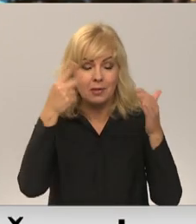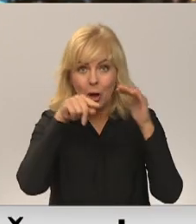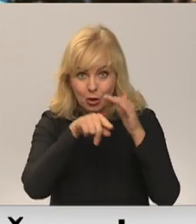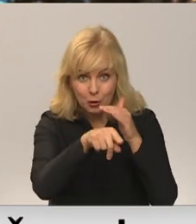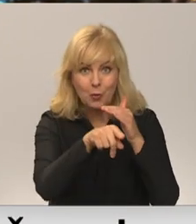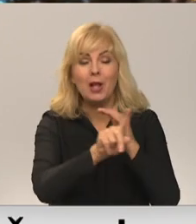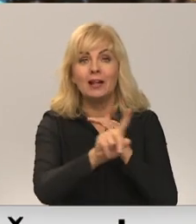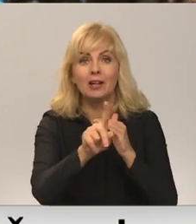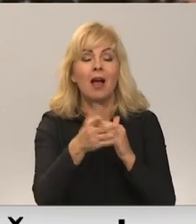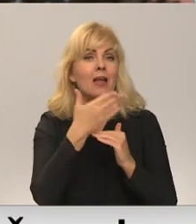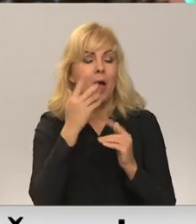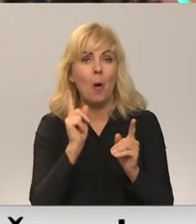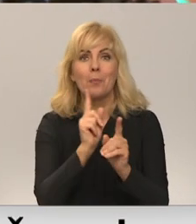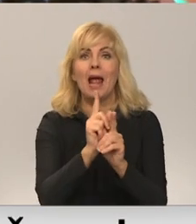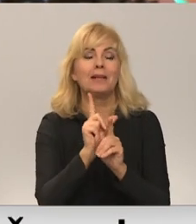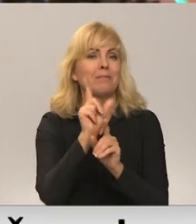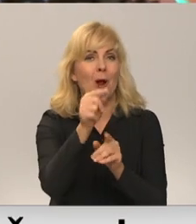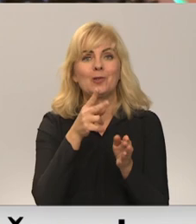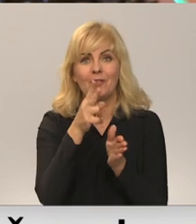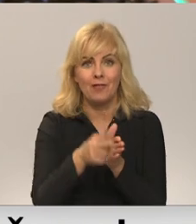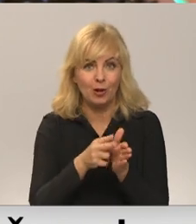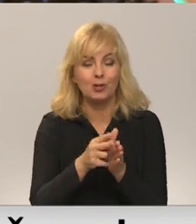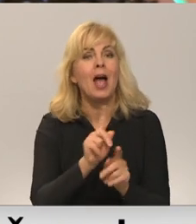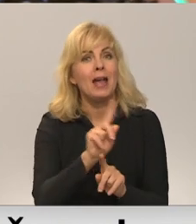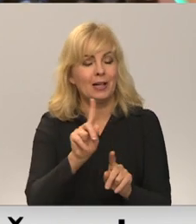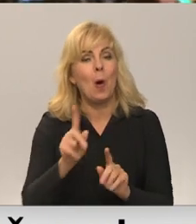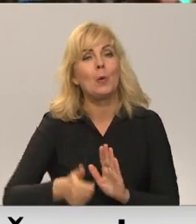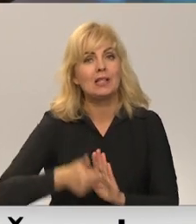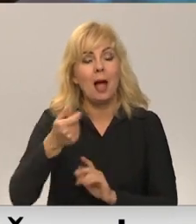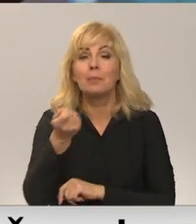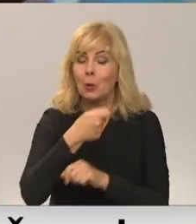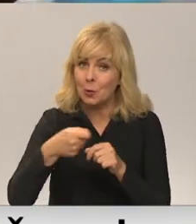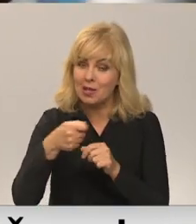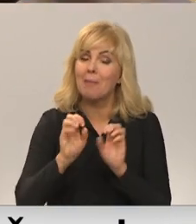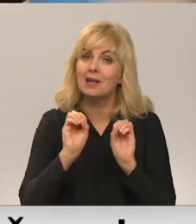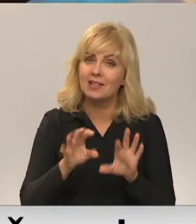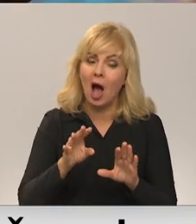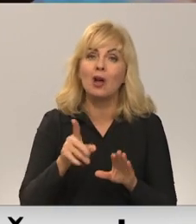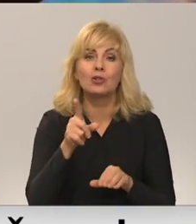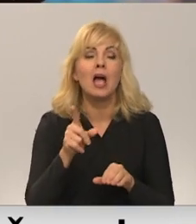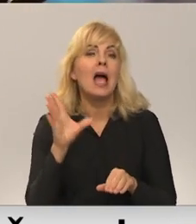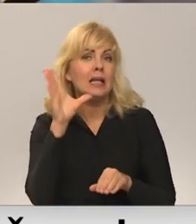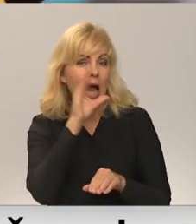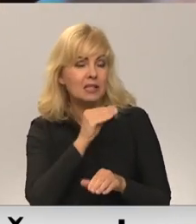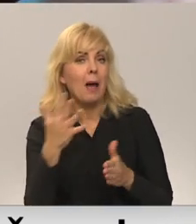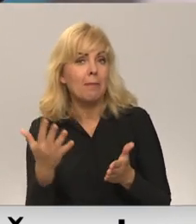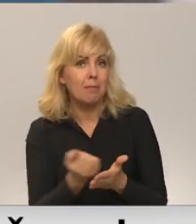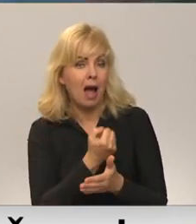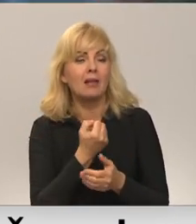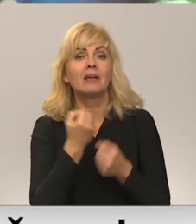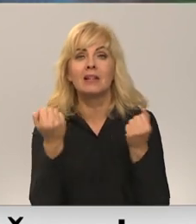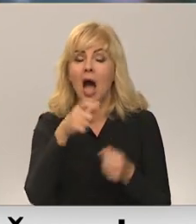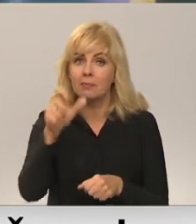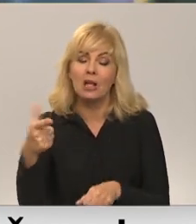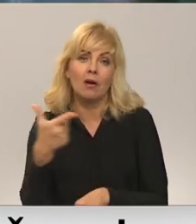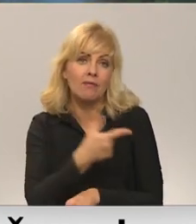nav pretīm braucošs vilciens, ja tas ir kaut kas labāks. Uzņēmēji neslēp, ka izaicinājums ir arī panākt darbinieku vakcinēšanos